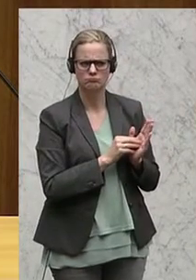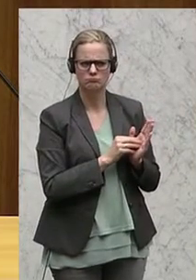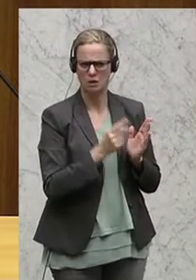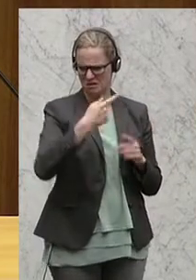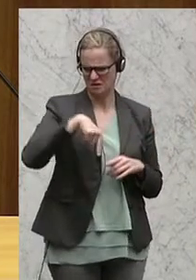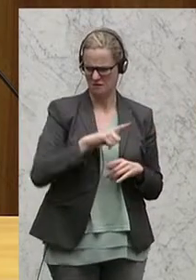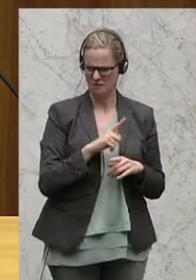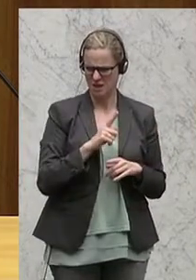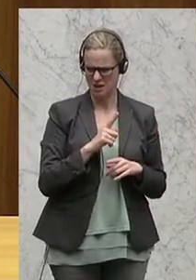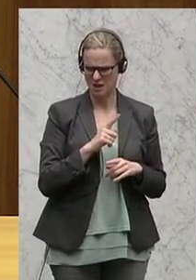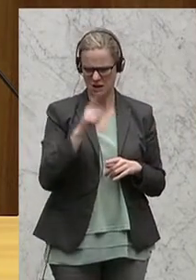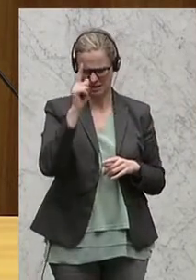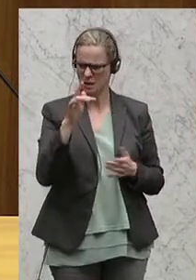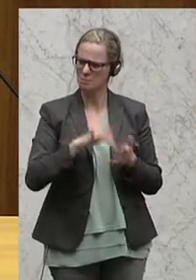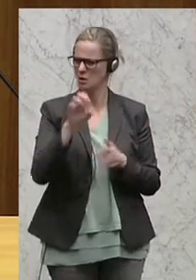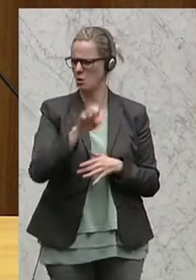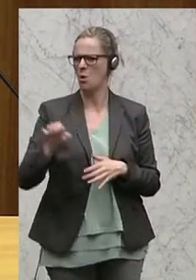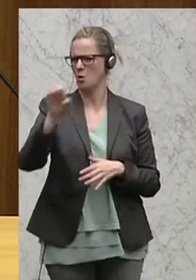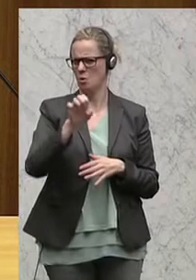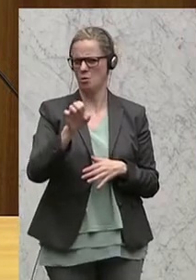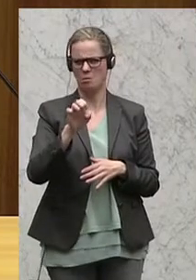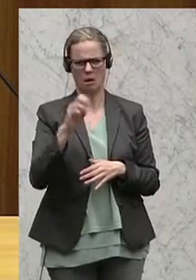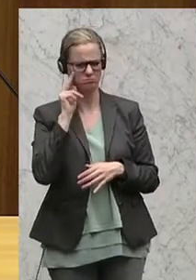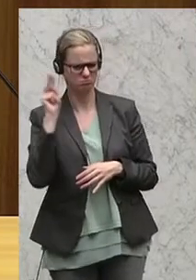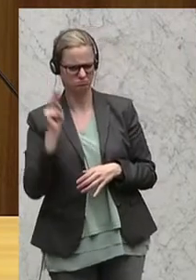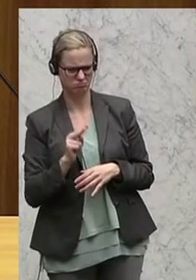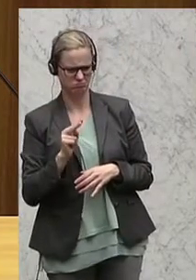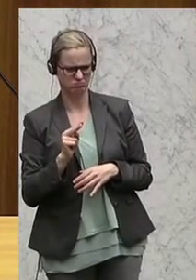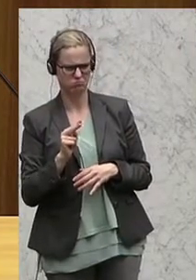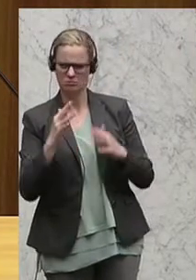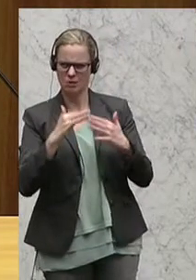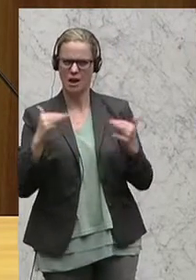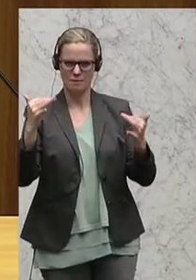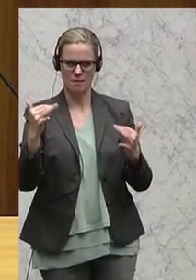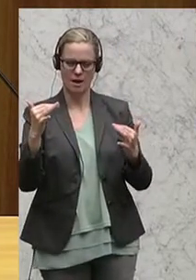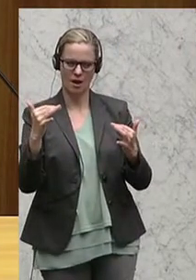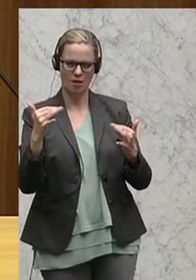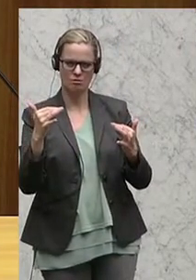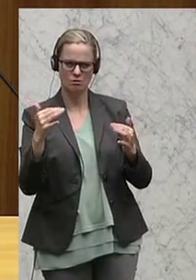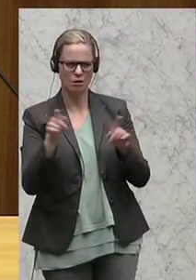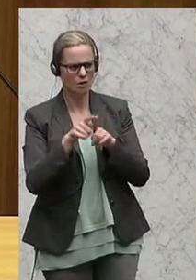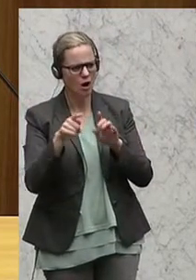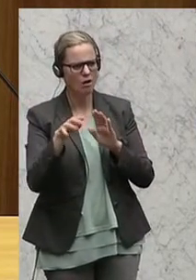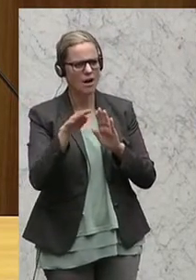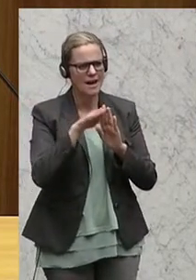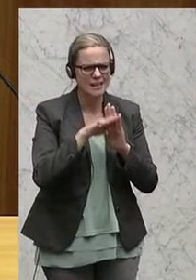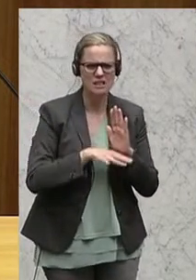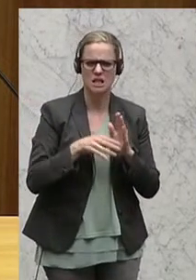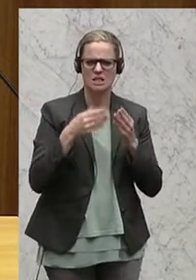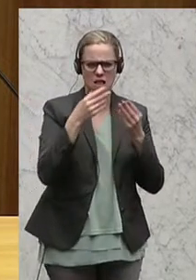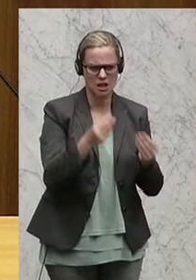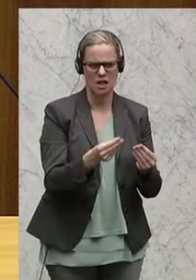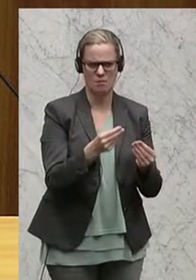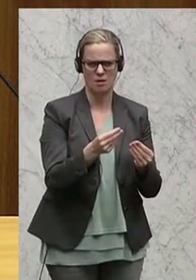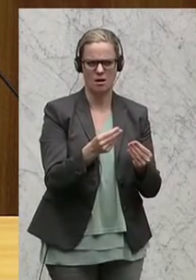unserem Zugang, mitteleuropäischen Zugang, wonach wir die Parlamente bzw. die entsprechenden gesetzgebenden Körperschaften